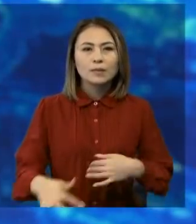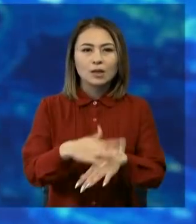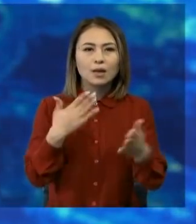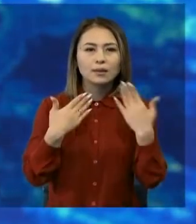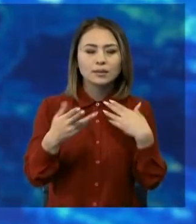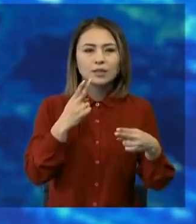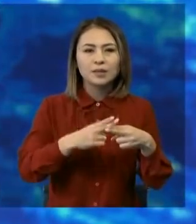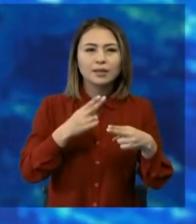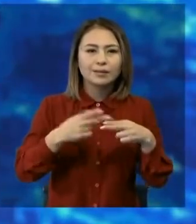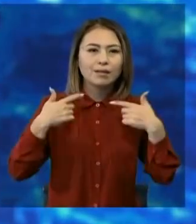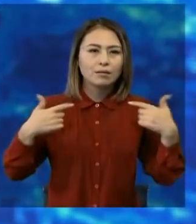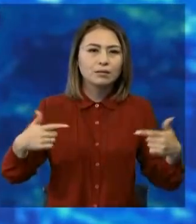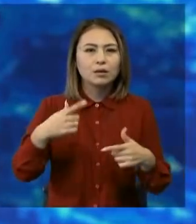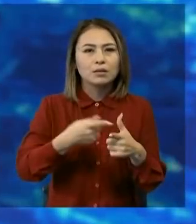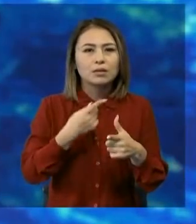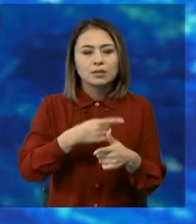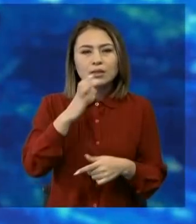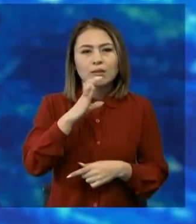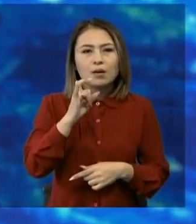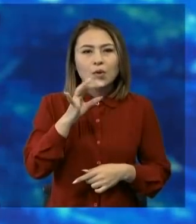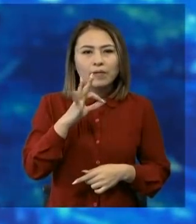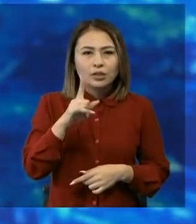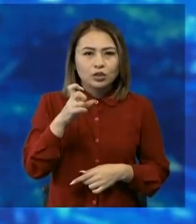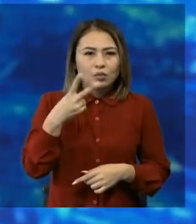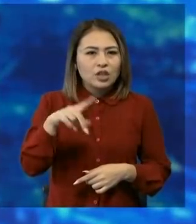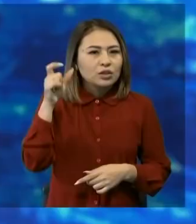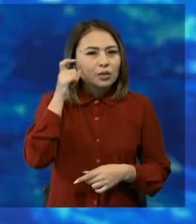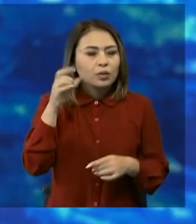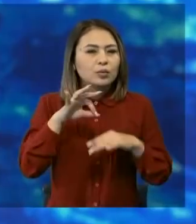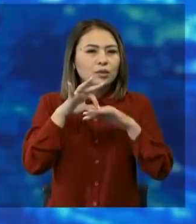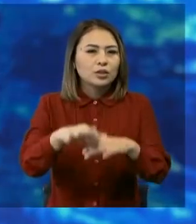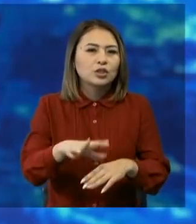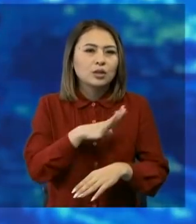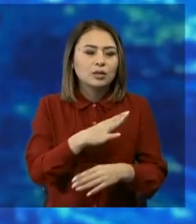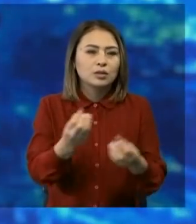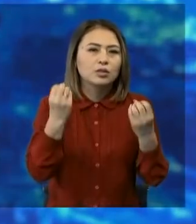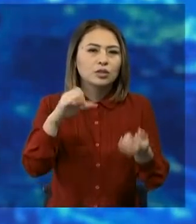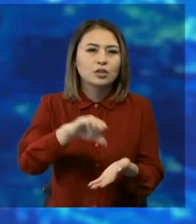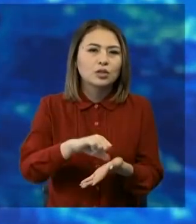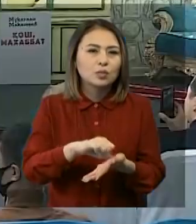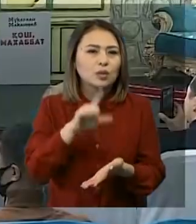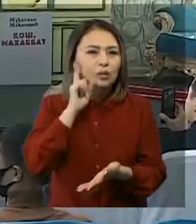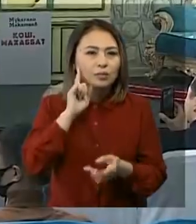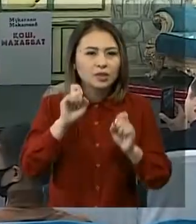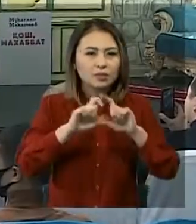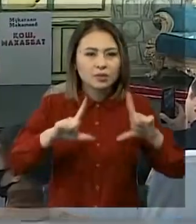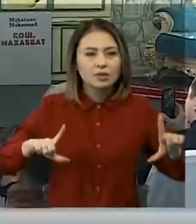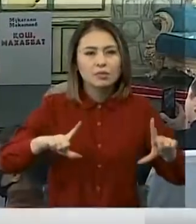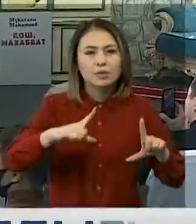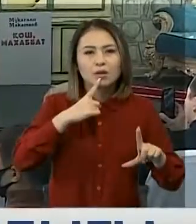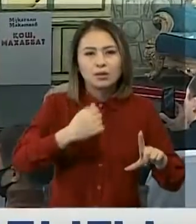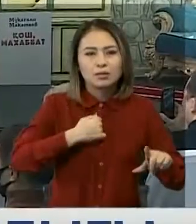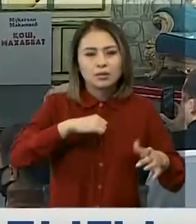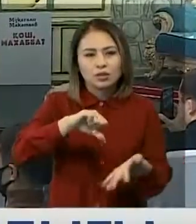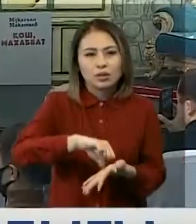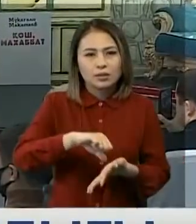Халық арасында темір генерал атанған Сабыр Рахымовтың 120 жылдығы өтті. Шараға жас ұландық мектептің